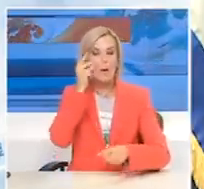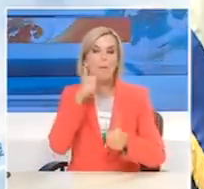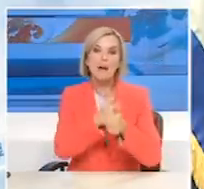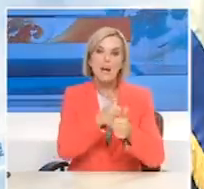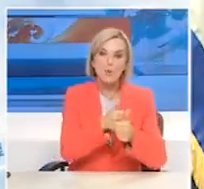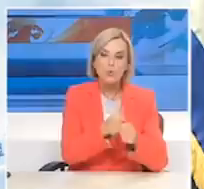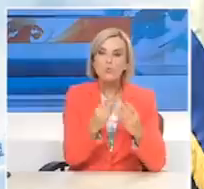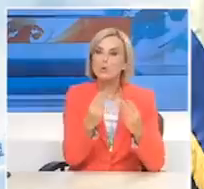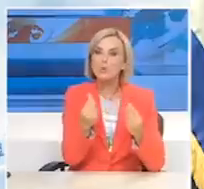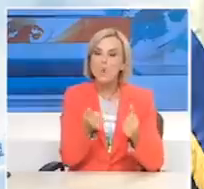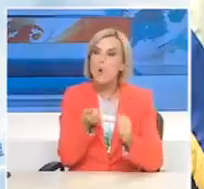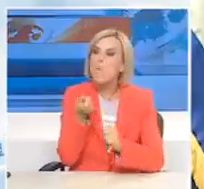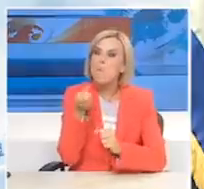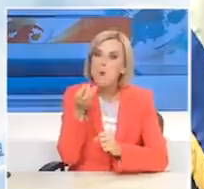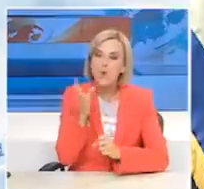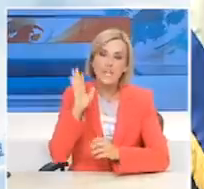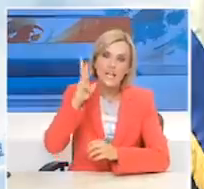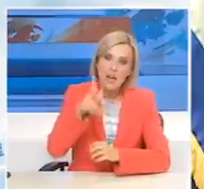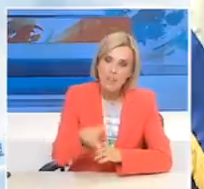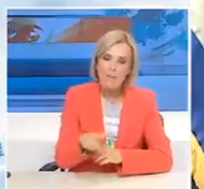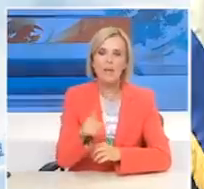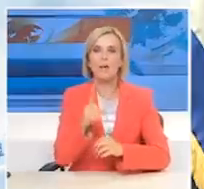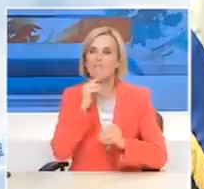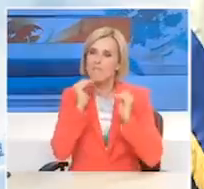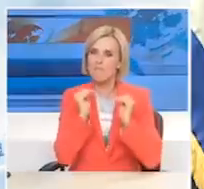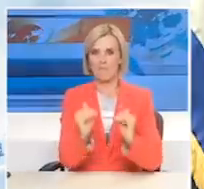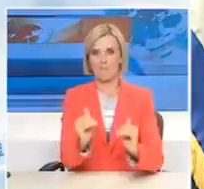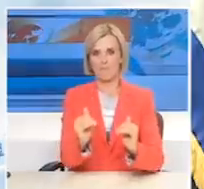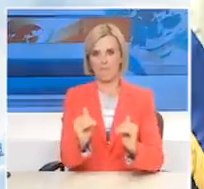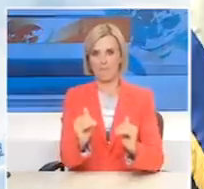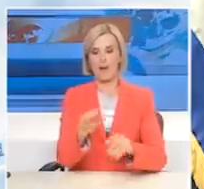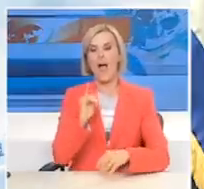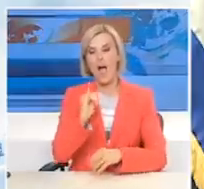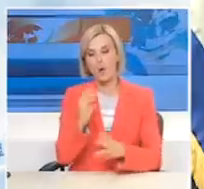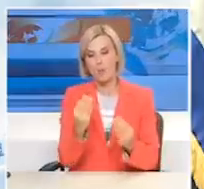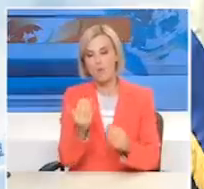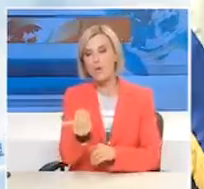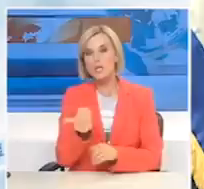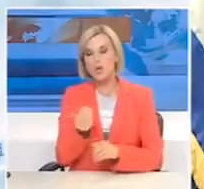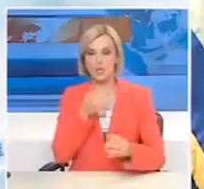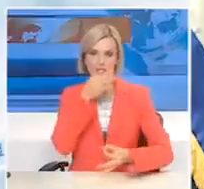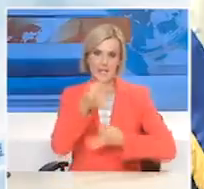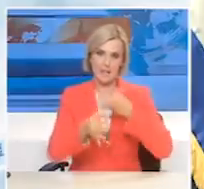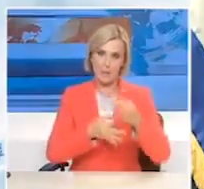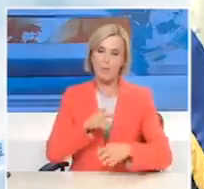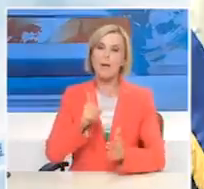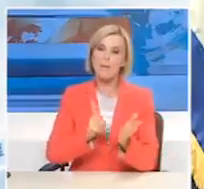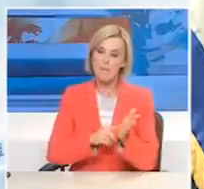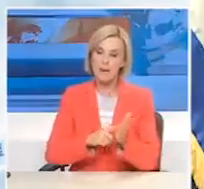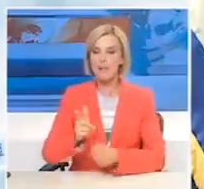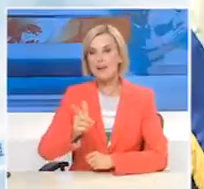αναπαραγωγικό ρυθμό της πανδημίας, ο οποίος δεν έχει αλλάξει, δεν έχει αυξηθεί. Είναι νωρίς ακόμα, όπως είπε ο Υφυπουργός. Θα πρέπει να